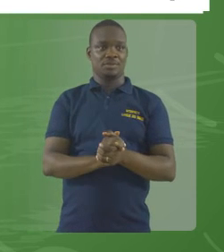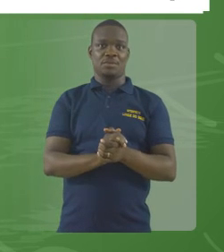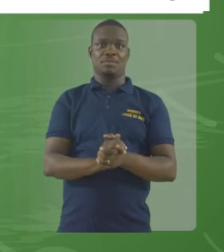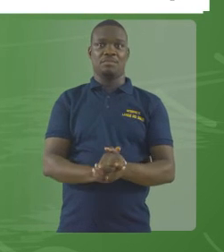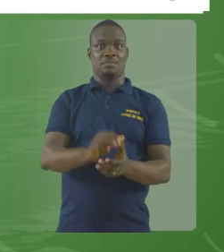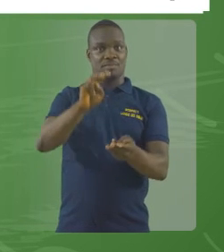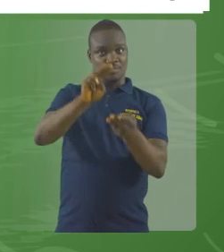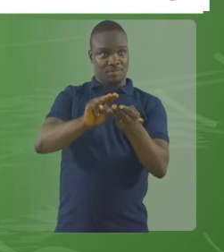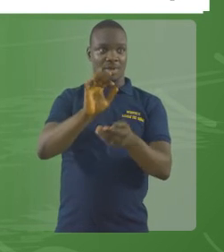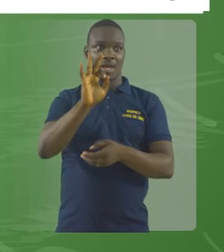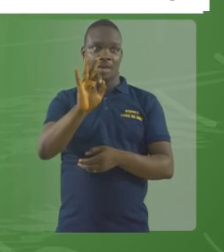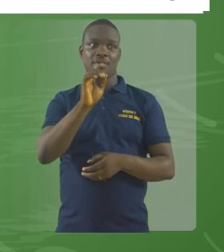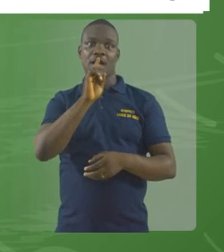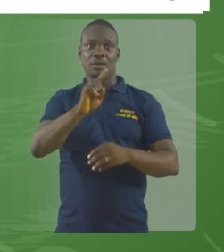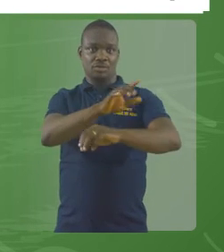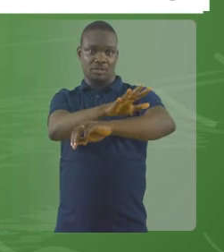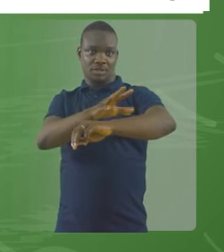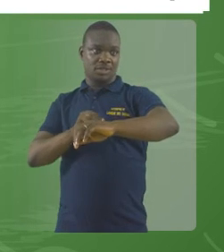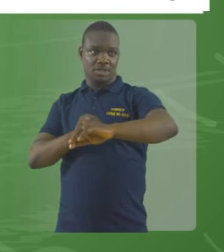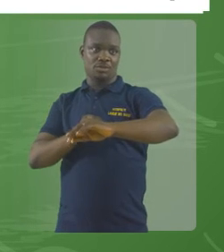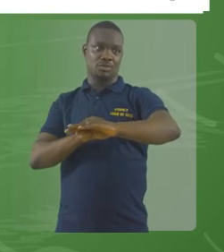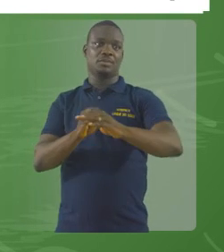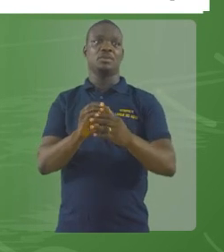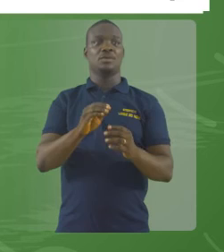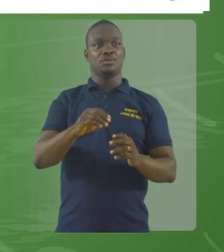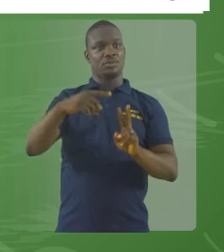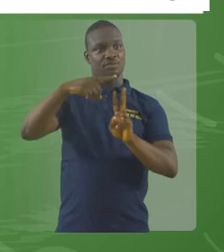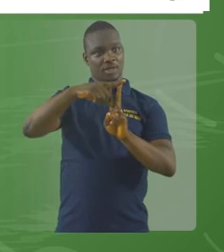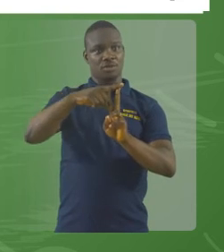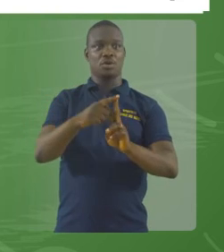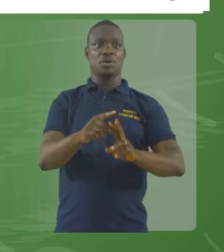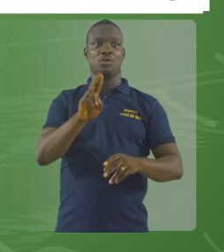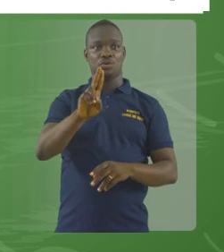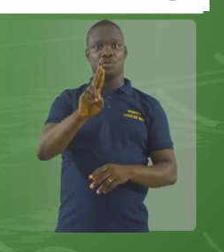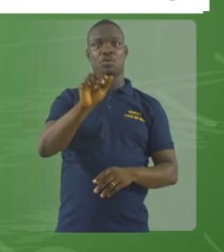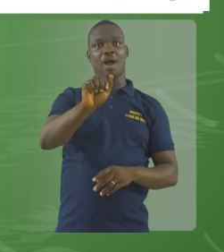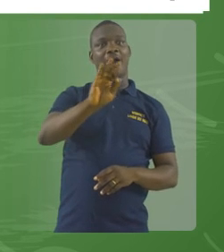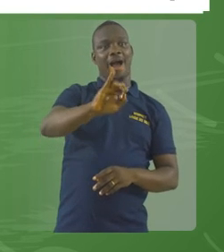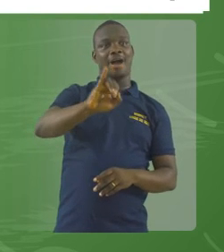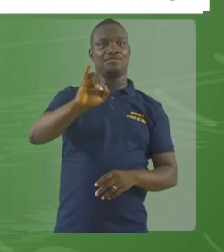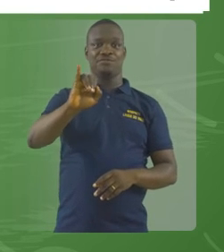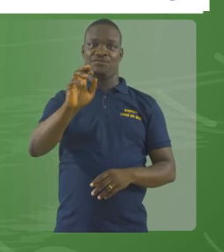1, F est une translation. Le vecteur de cette translation